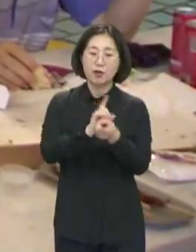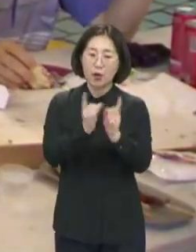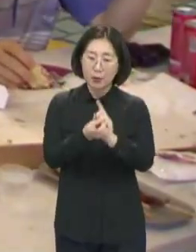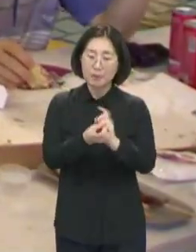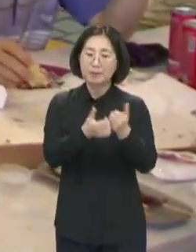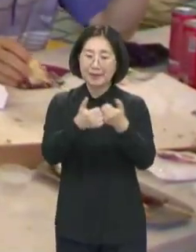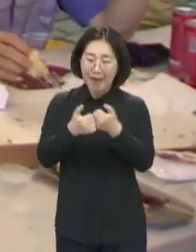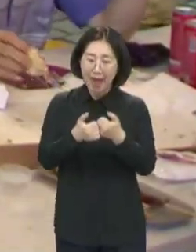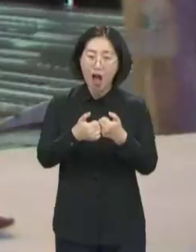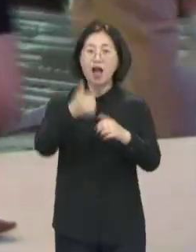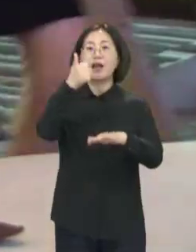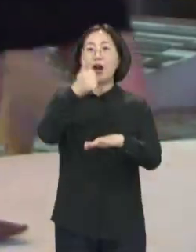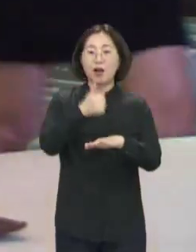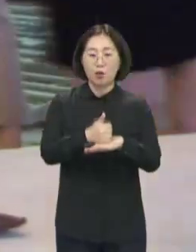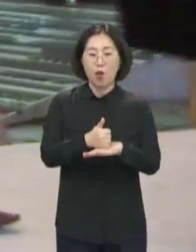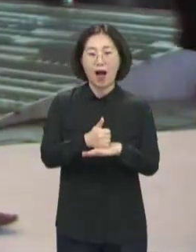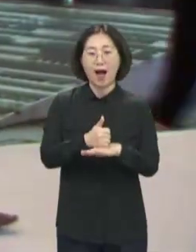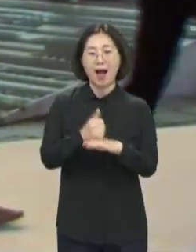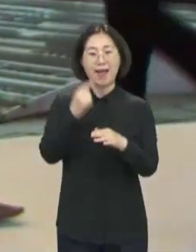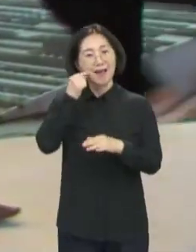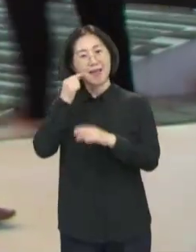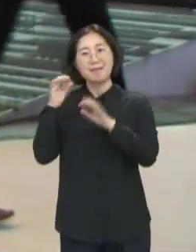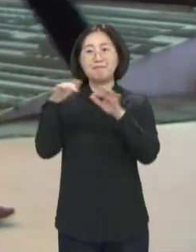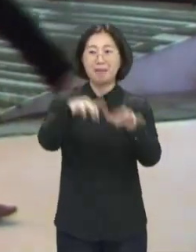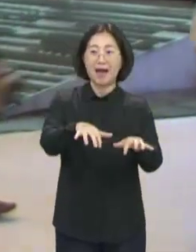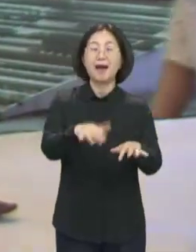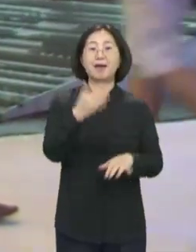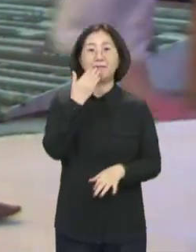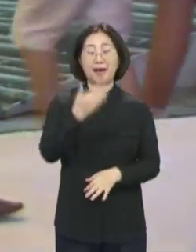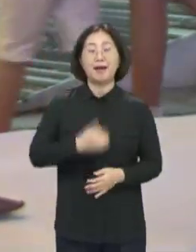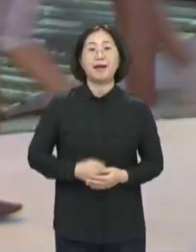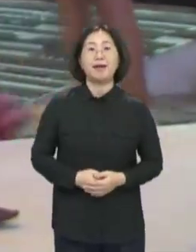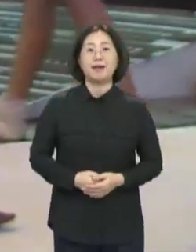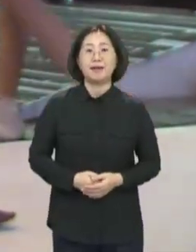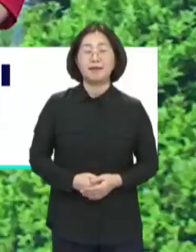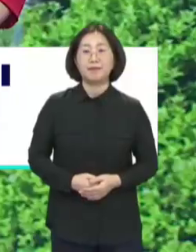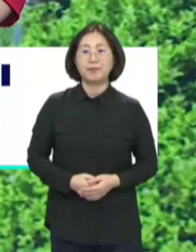마련한 것이 흥행에 도움이 됐다고 보고 있습니다.